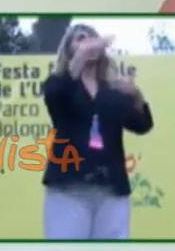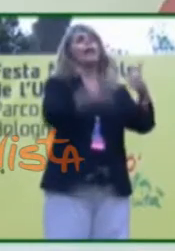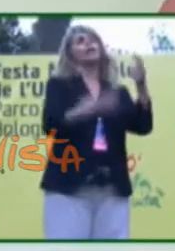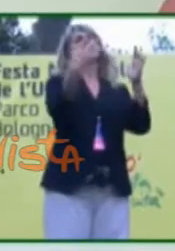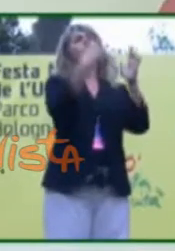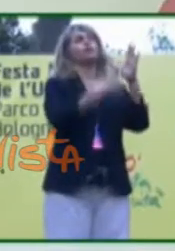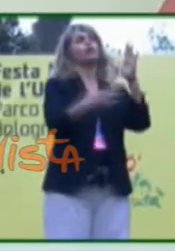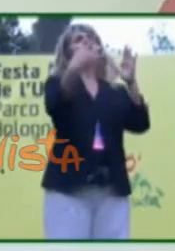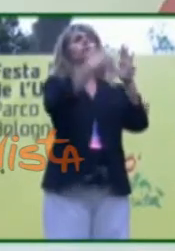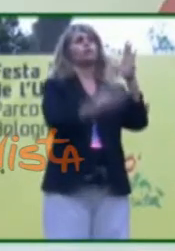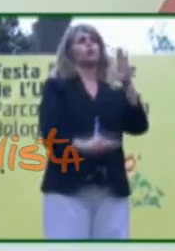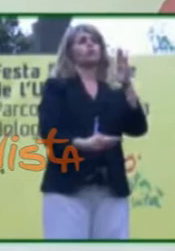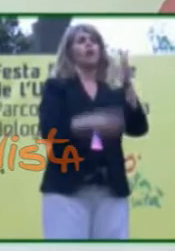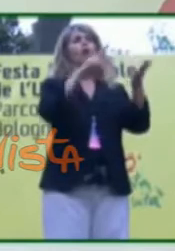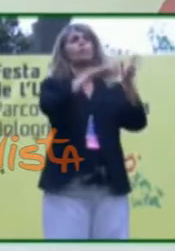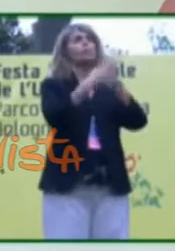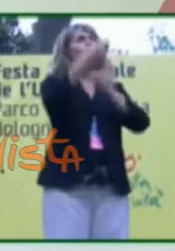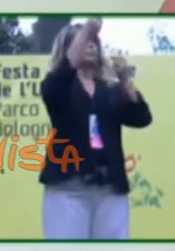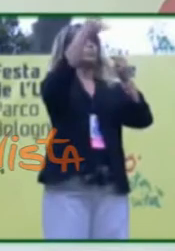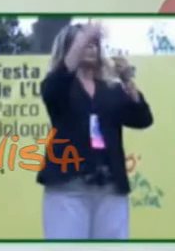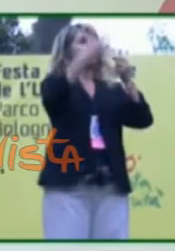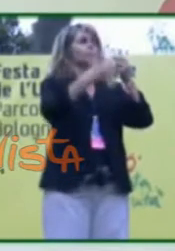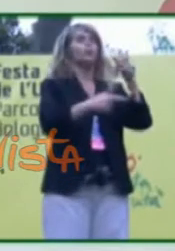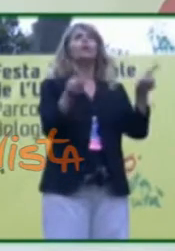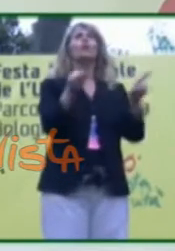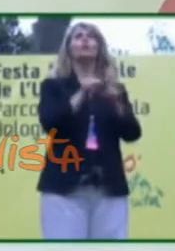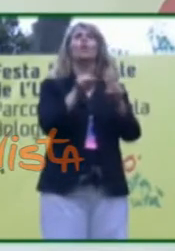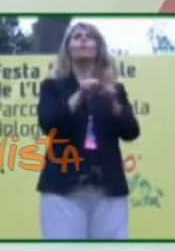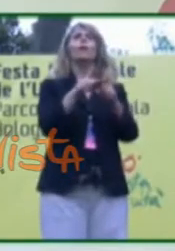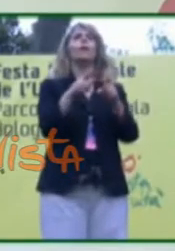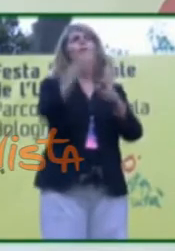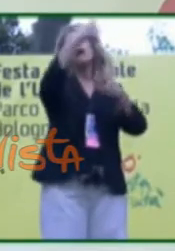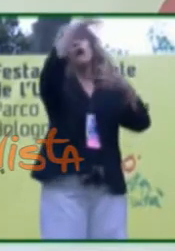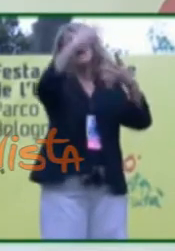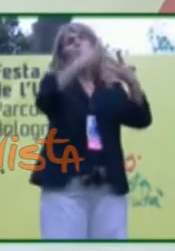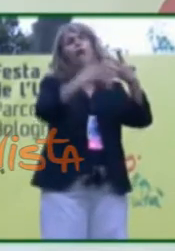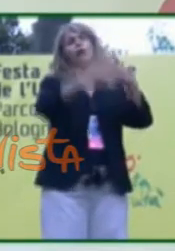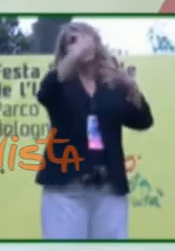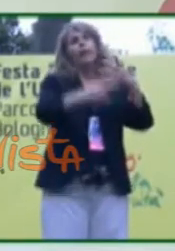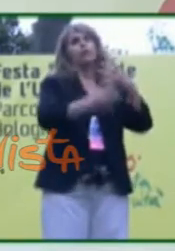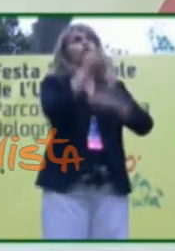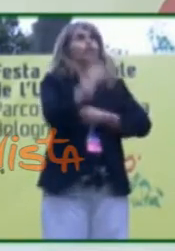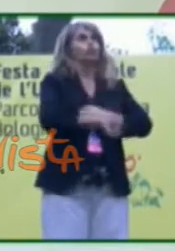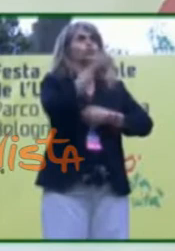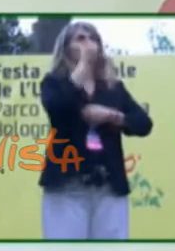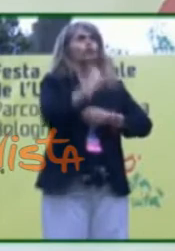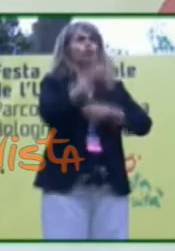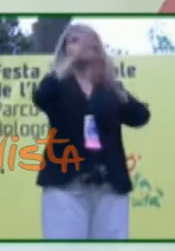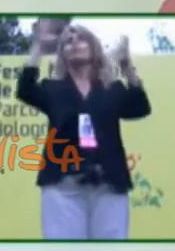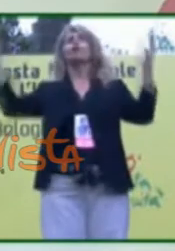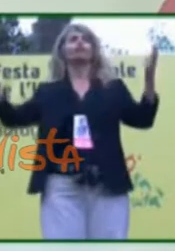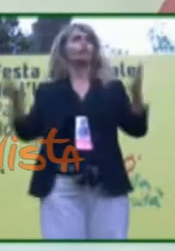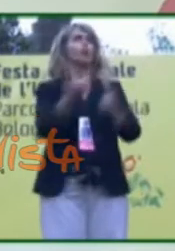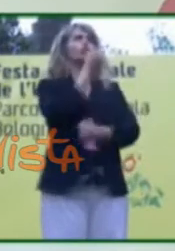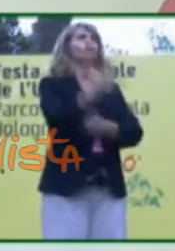fa il catalogo dei problemi una sorta di lungo elenco di sfighe cosmiche che il nostro